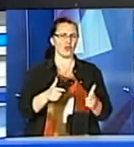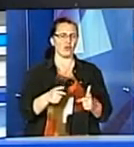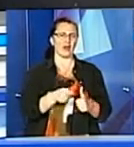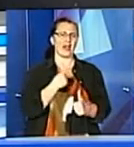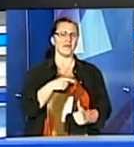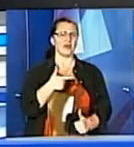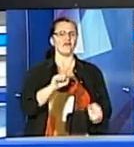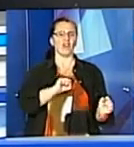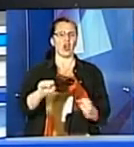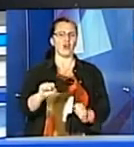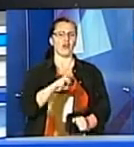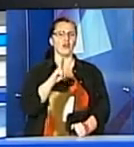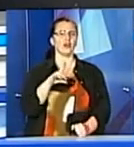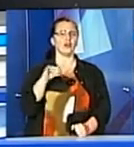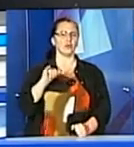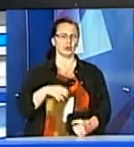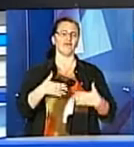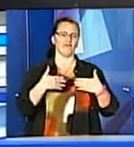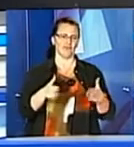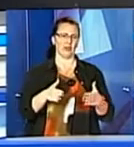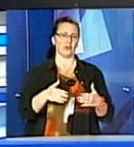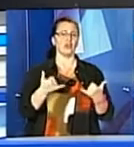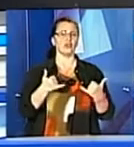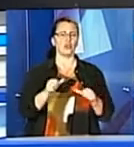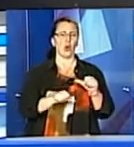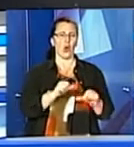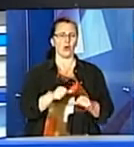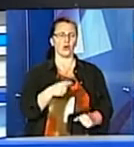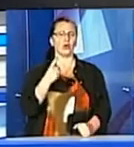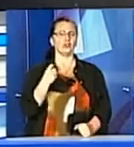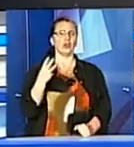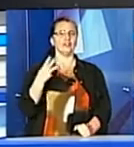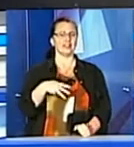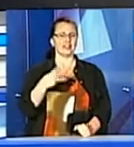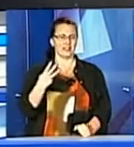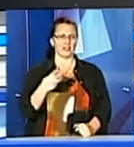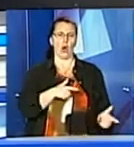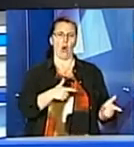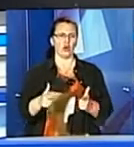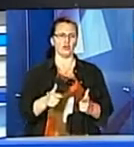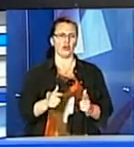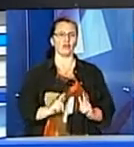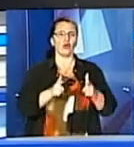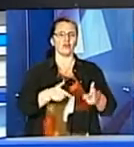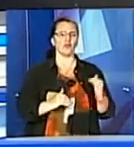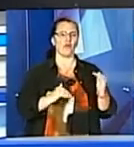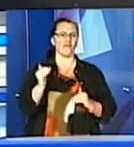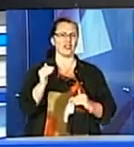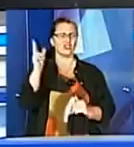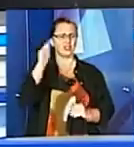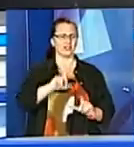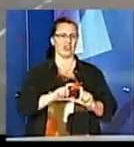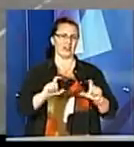відбувся черговий випуск. Цьогоріч 133 випускники вже готові до вступу у вищі навчальні заклади. Докладніше